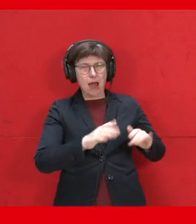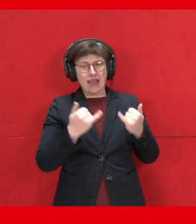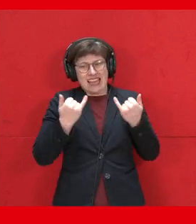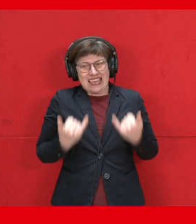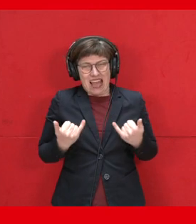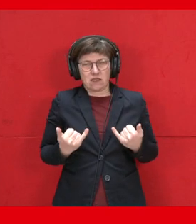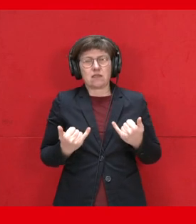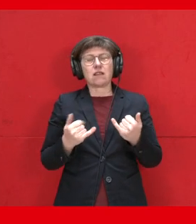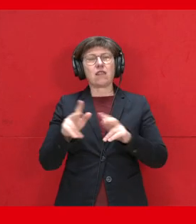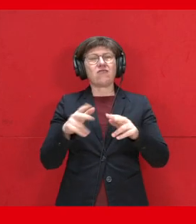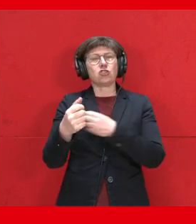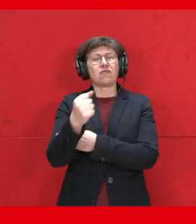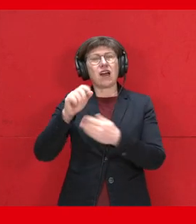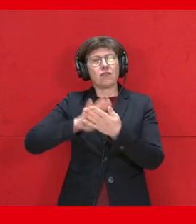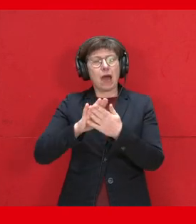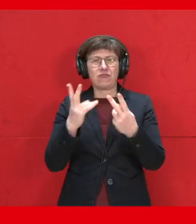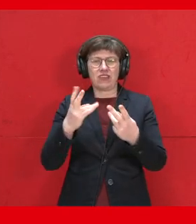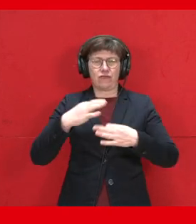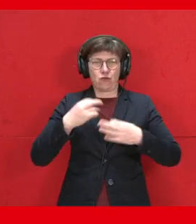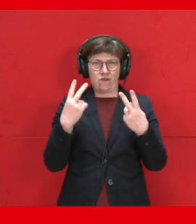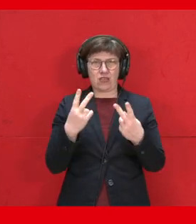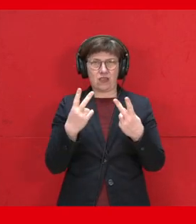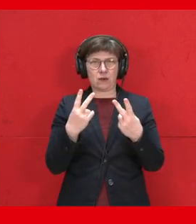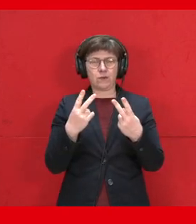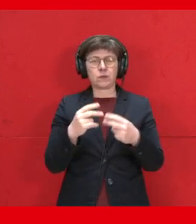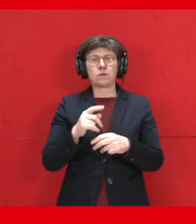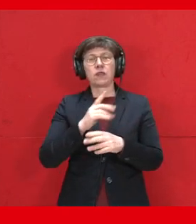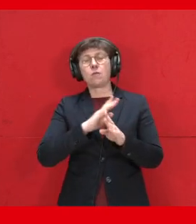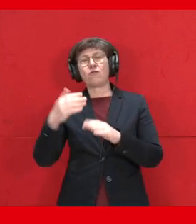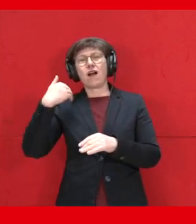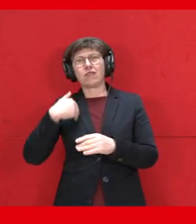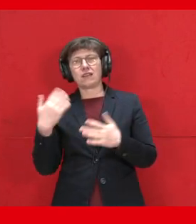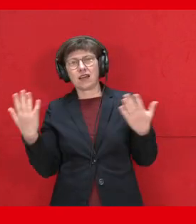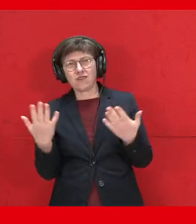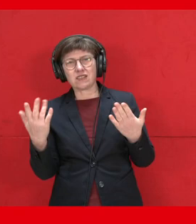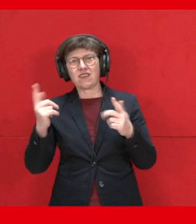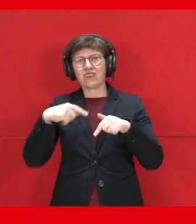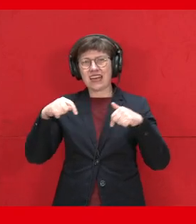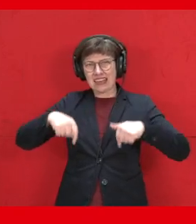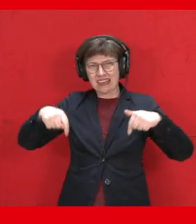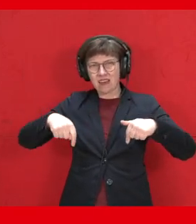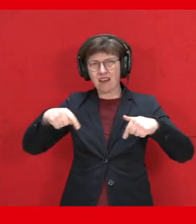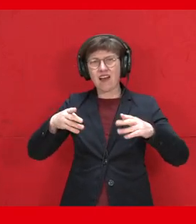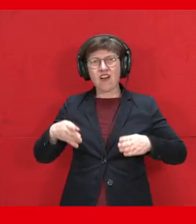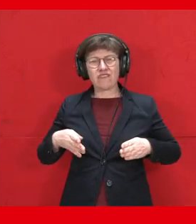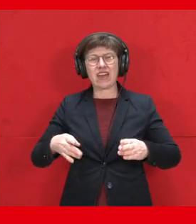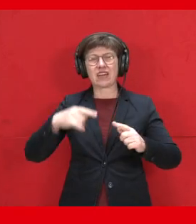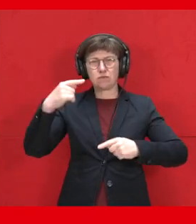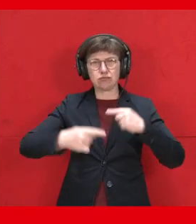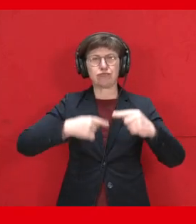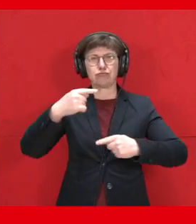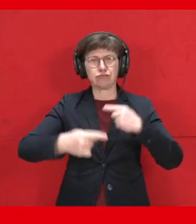wir jetzt in dieser Krise entfalten. Aber es ist gleichzeitig auch so, dass wir mit all dem, was wir hier auf den Weg gebracht haben,